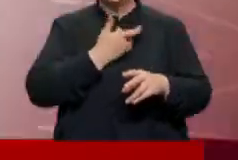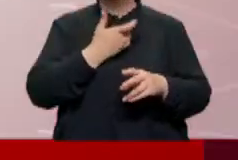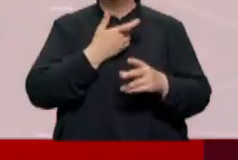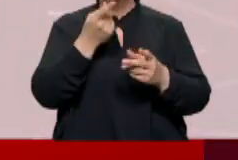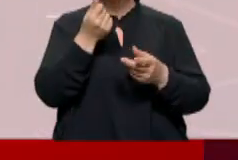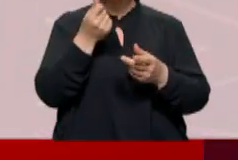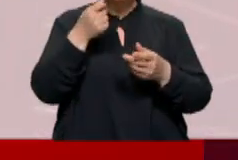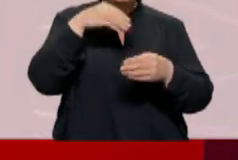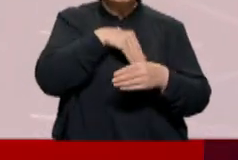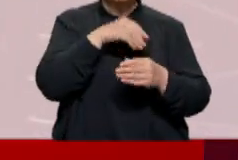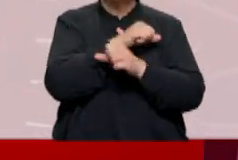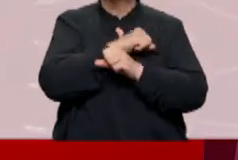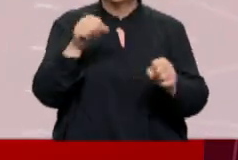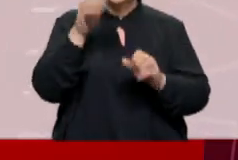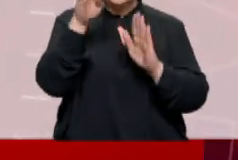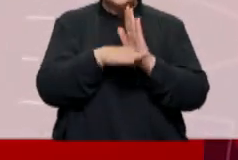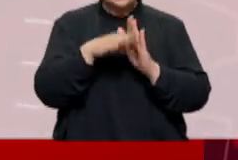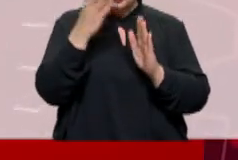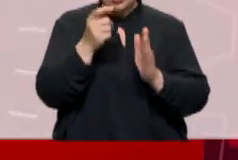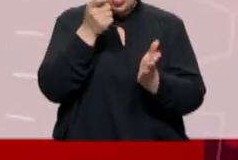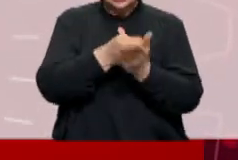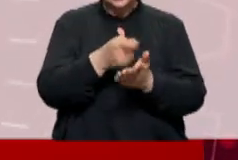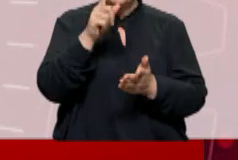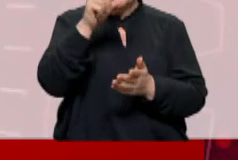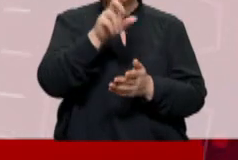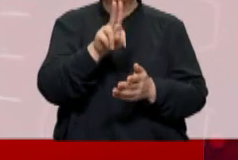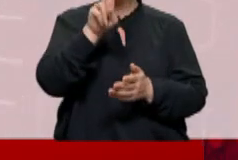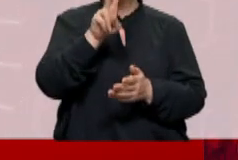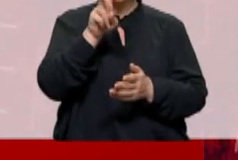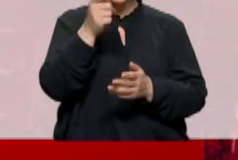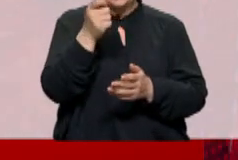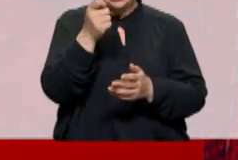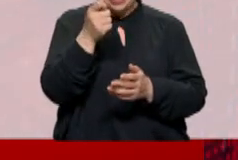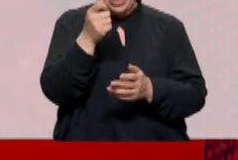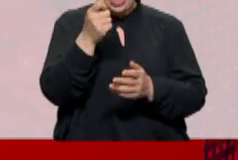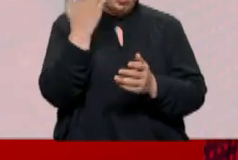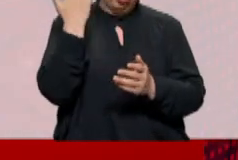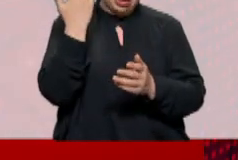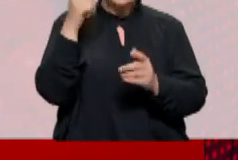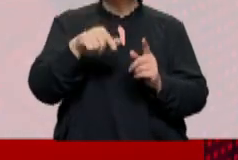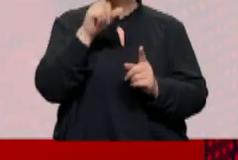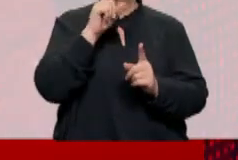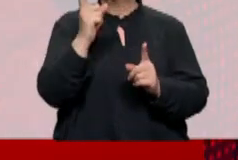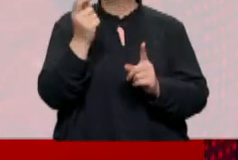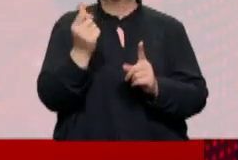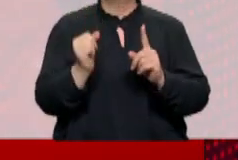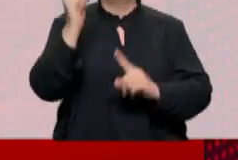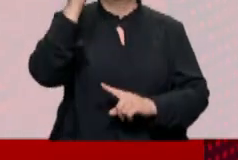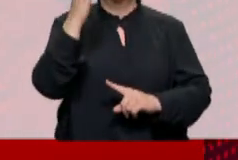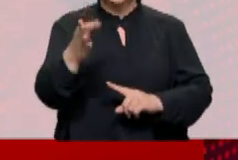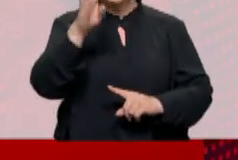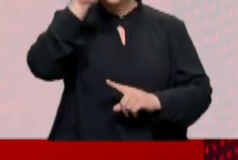de bütçesini sarstı. İndirimli tarifeden ödedikleri aylık abonman ücreti 78 liraydı, 109 liraya